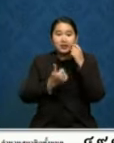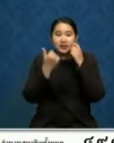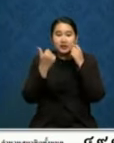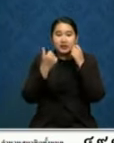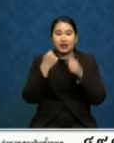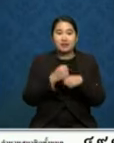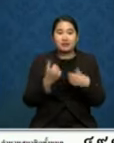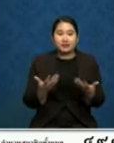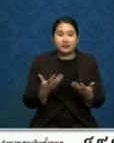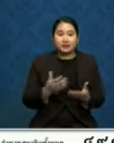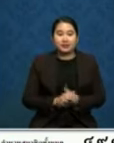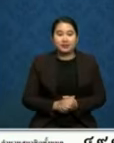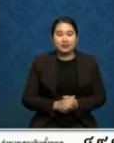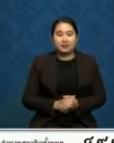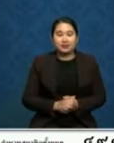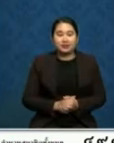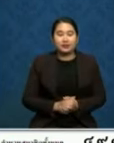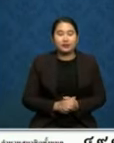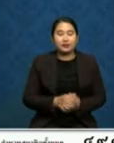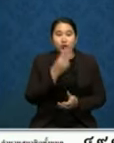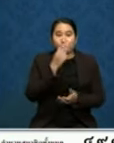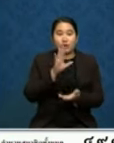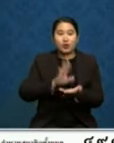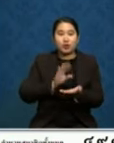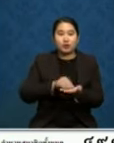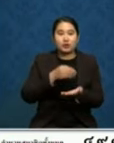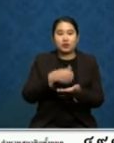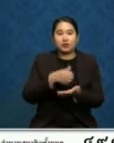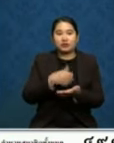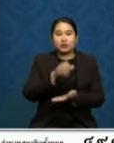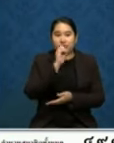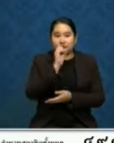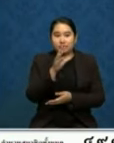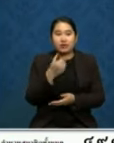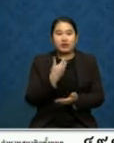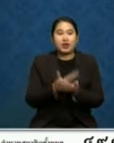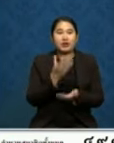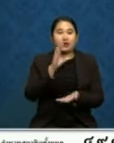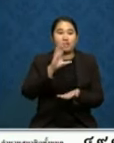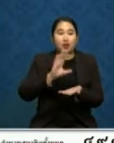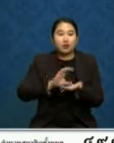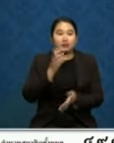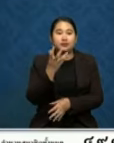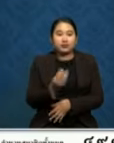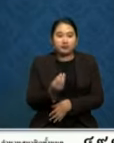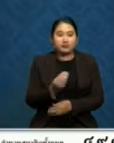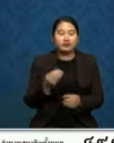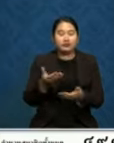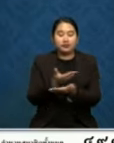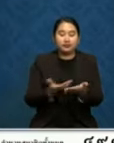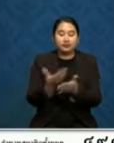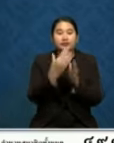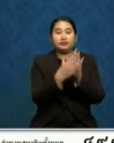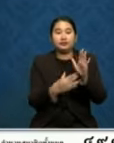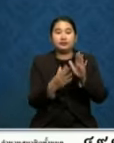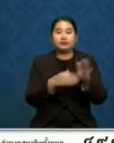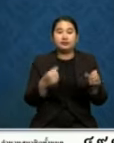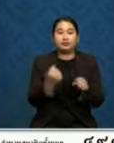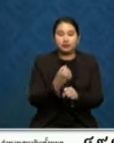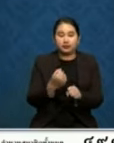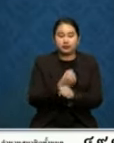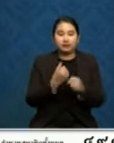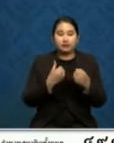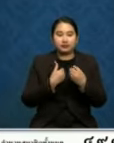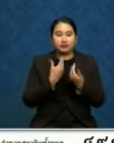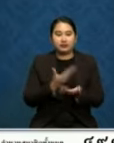ครับทีนี้มาดูข้อมูลที่ผมได้พูดถึงมารวมกันแล้วจะเหลืองบประมาณส่วนที่ใช้เพื่อการสัมมนาการฝึกอบรมรว